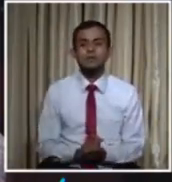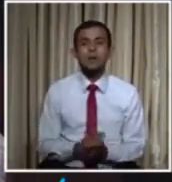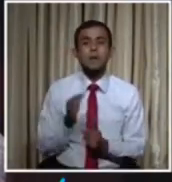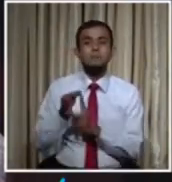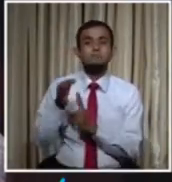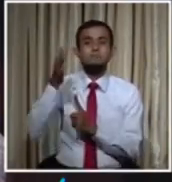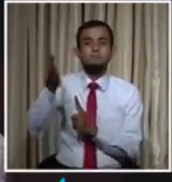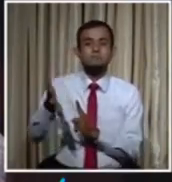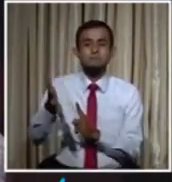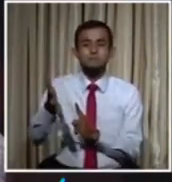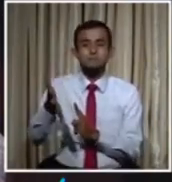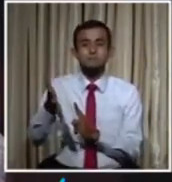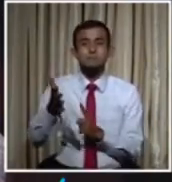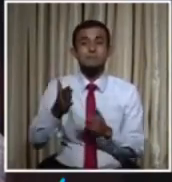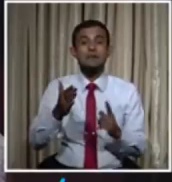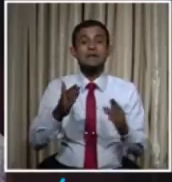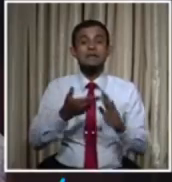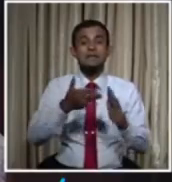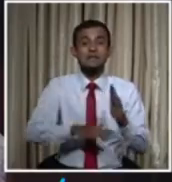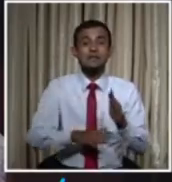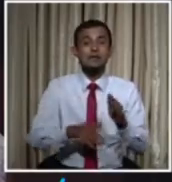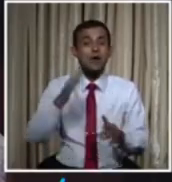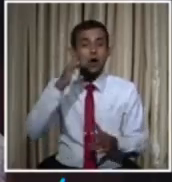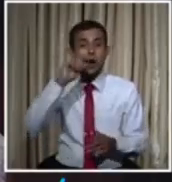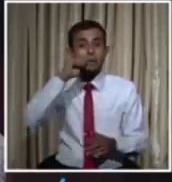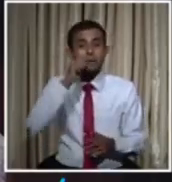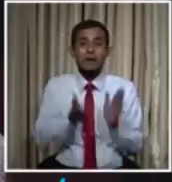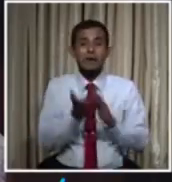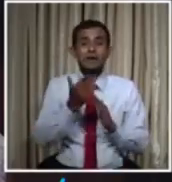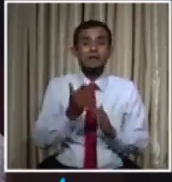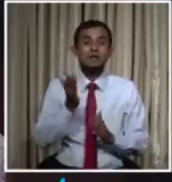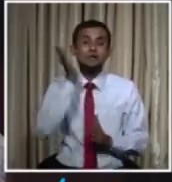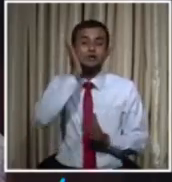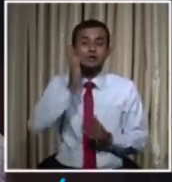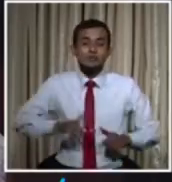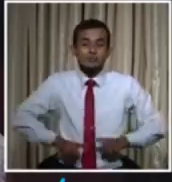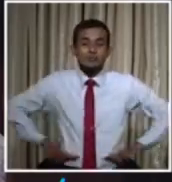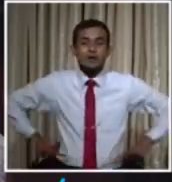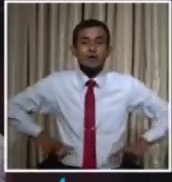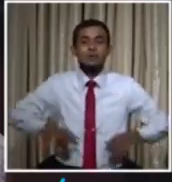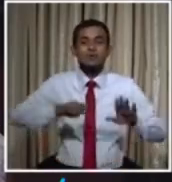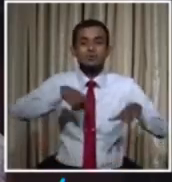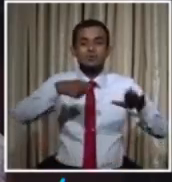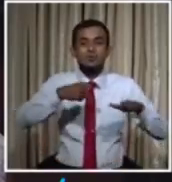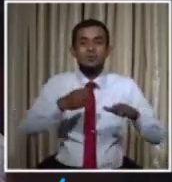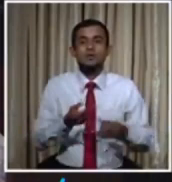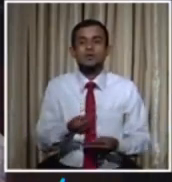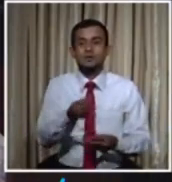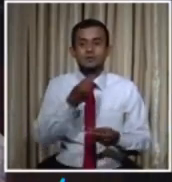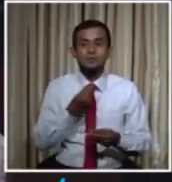ප්‍රේමදාස ගමේ කොල්ල කෙල්ල ලව්වලා සුද්ධියන්ට යට ඇඳුම් මස්සවන කර්මාන්තය ගෙනාවයි කිව්වා.